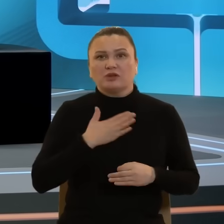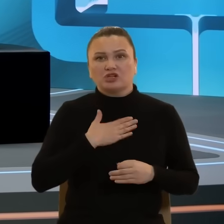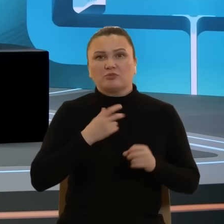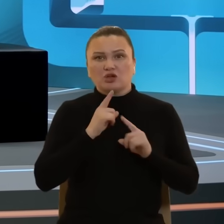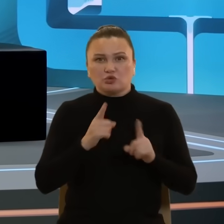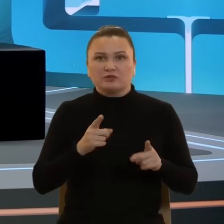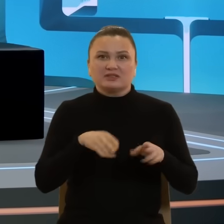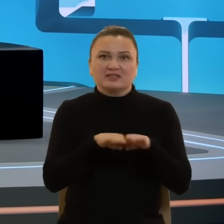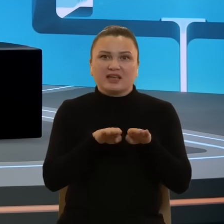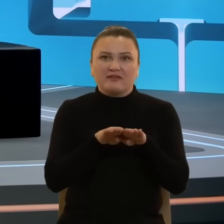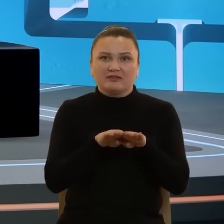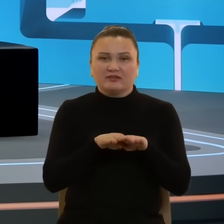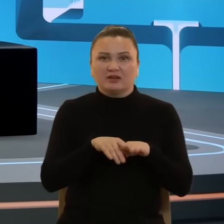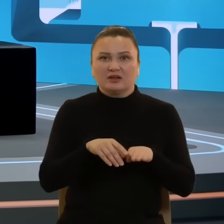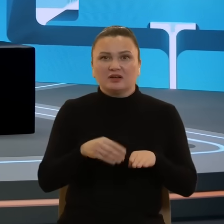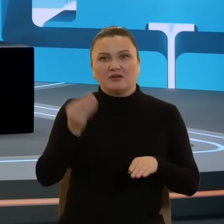сравнивая, например,